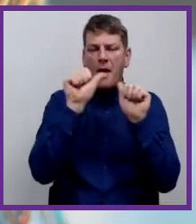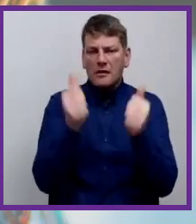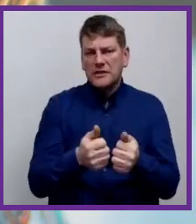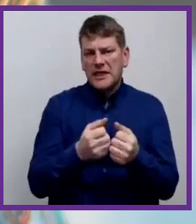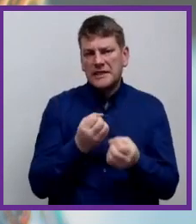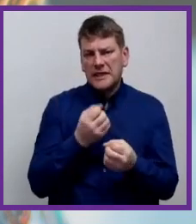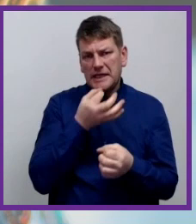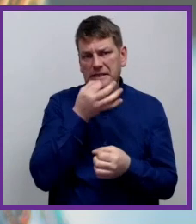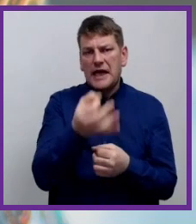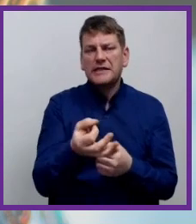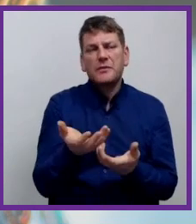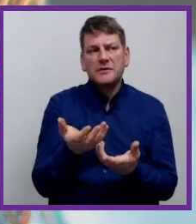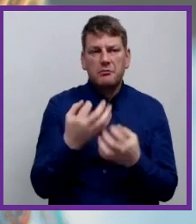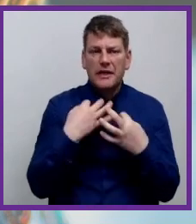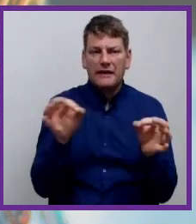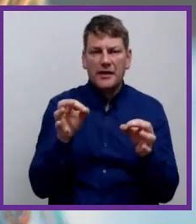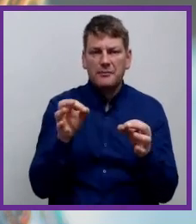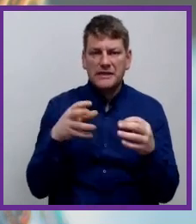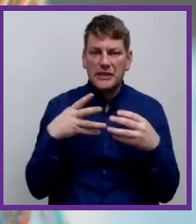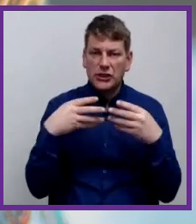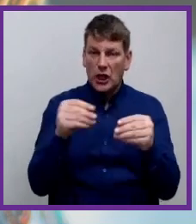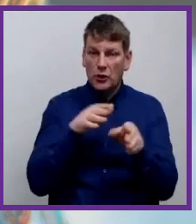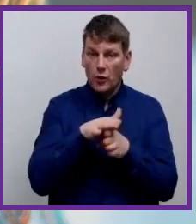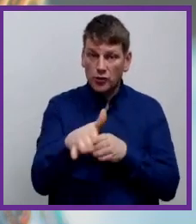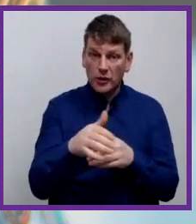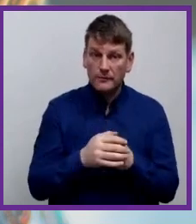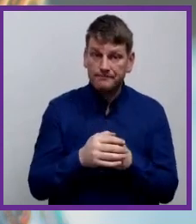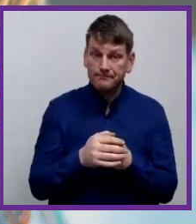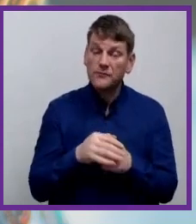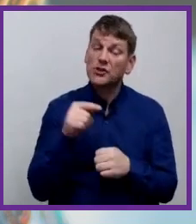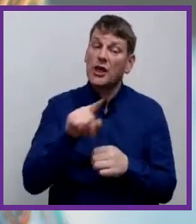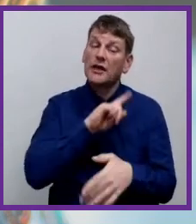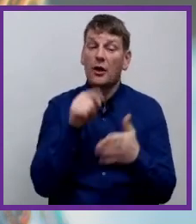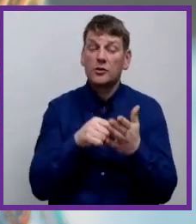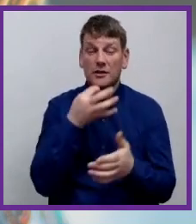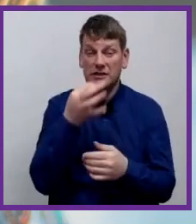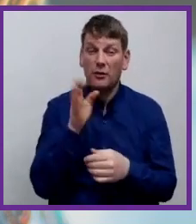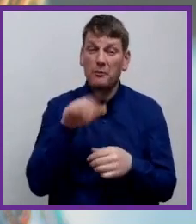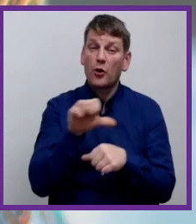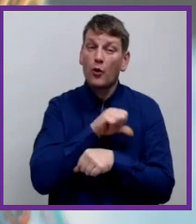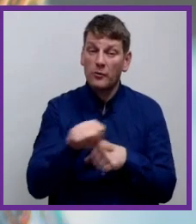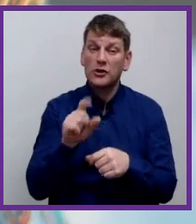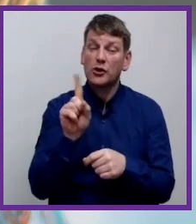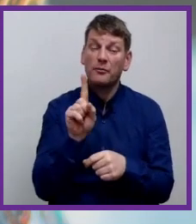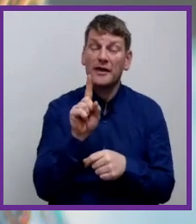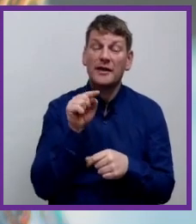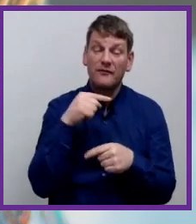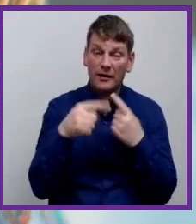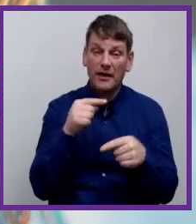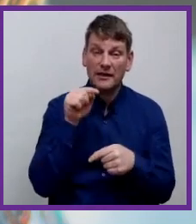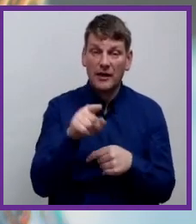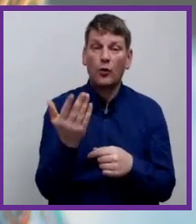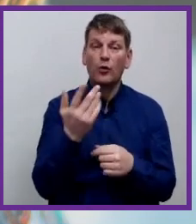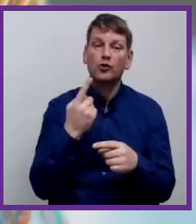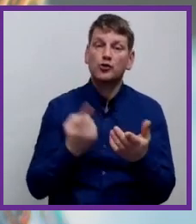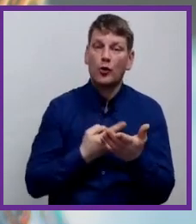izteiksmes brīvības īstenošanu. Nu jā, šie jautājumi, es teiktu, par robežām vienmēr ir tie, kur īpaši